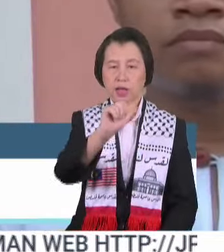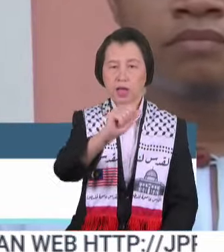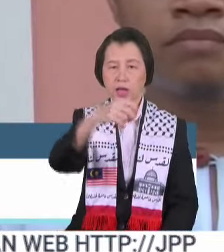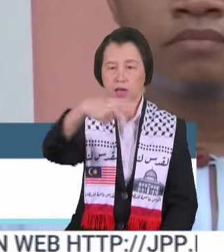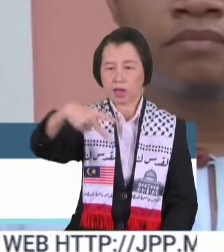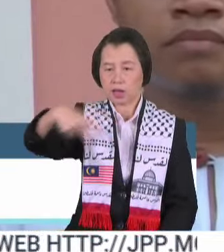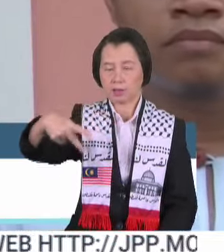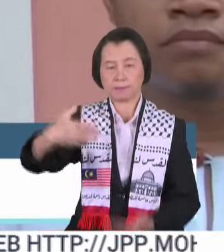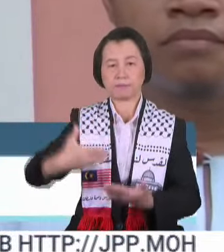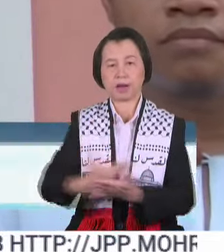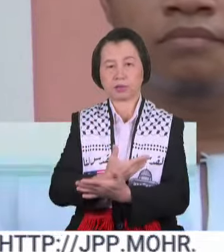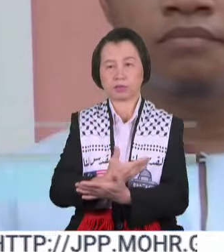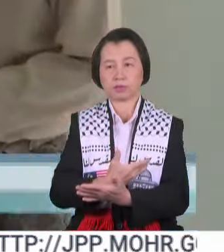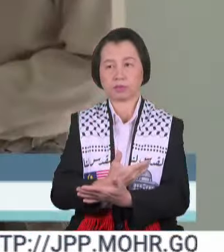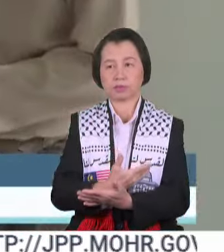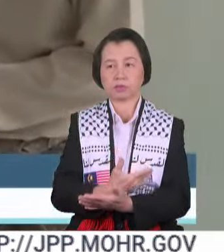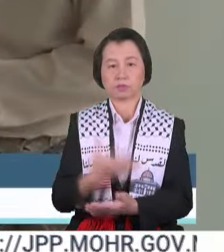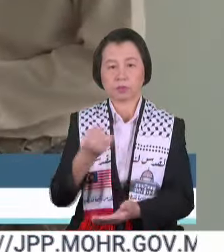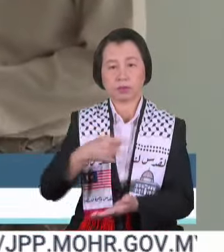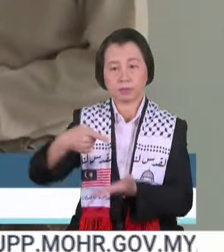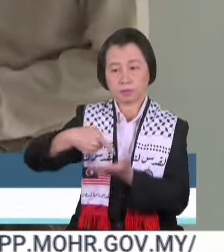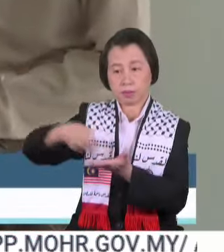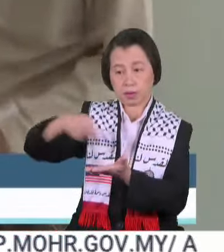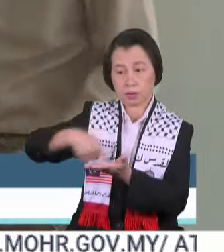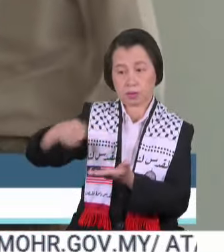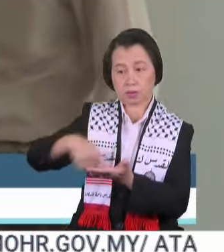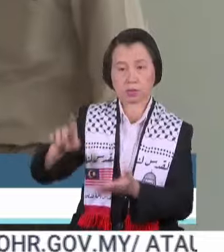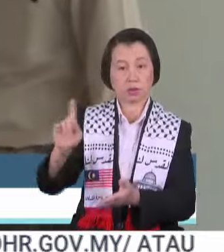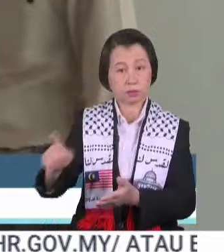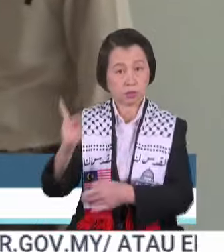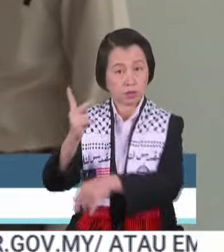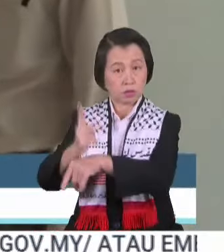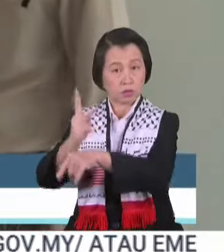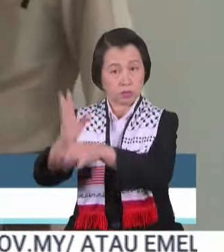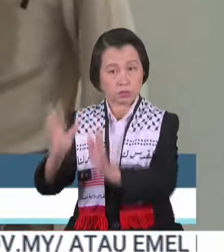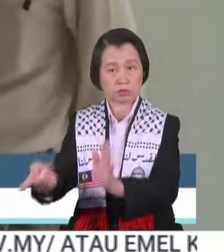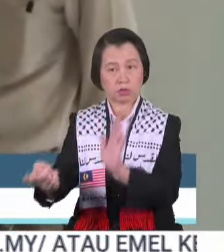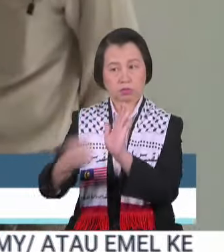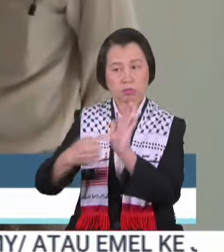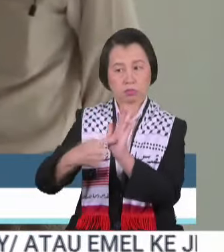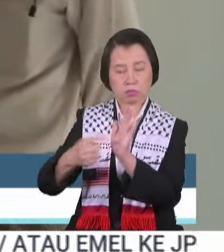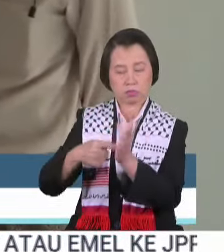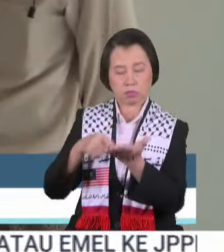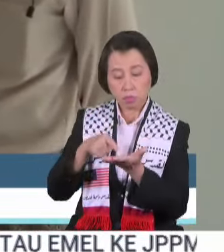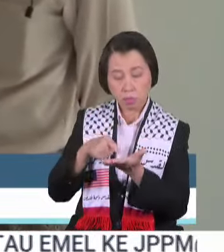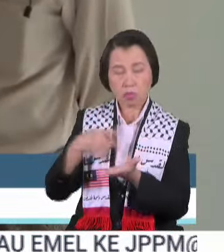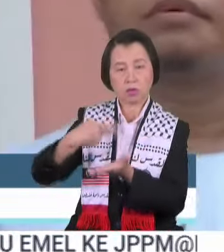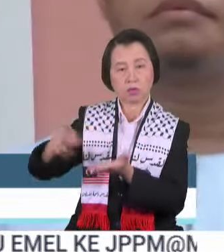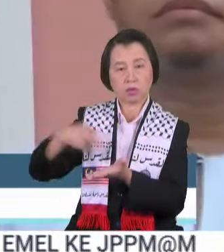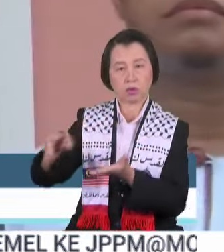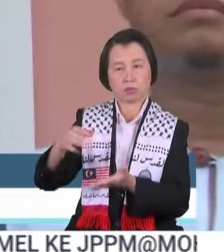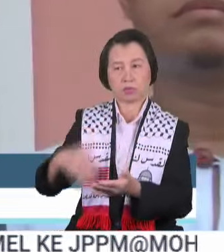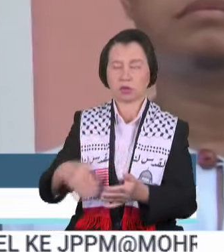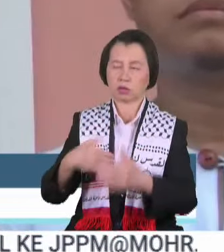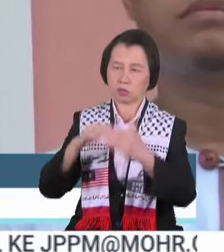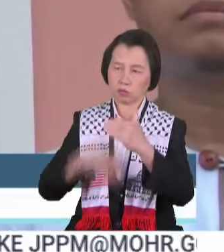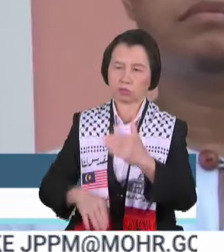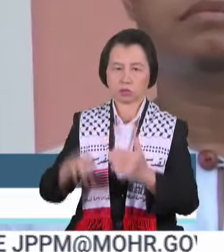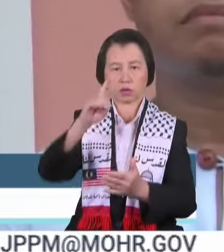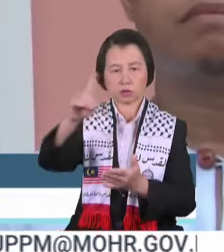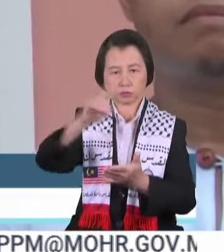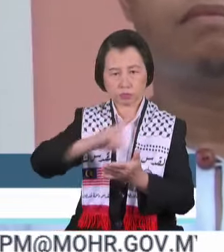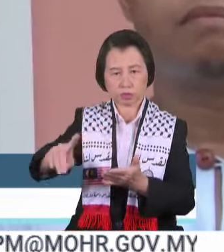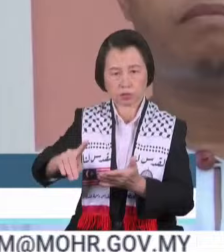pembayaran yang dituntut oleh kontraktor dibayar dalam tempoh kurang daripada satu